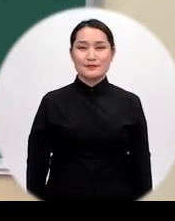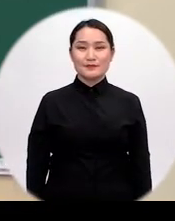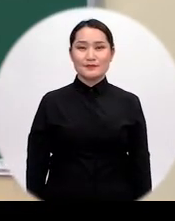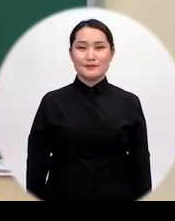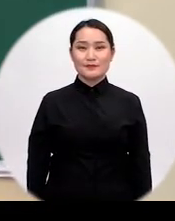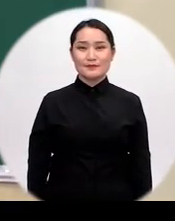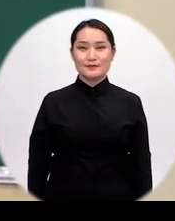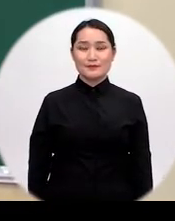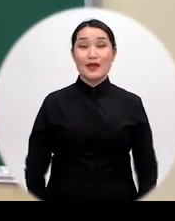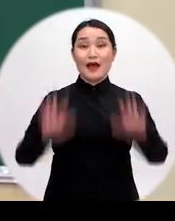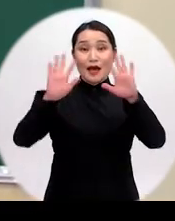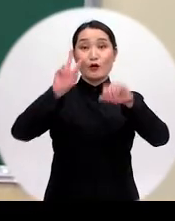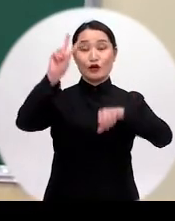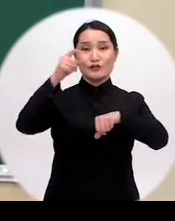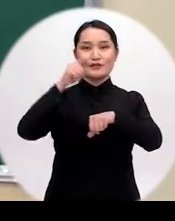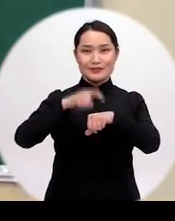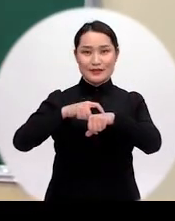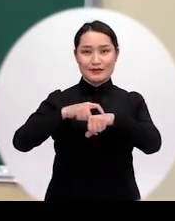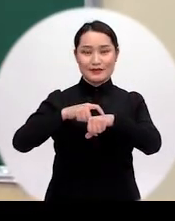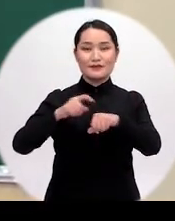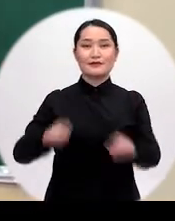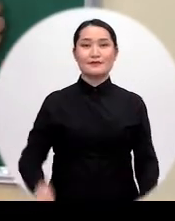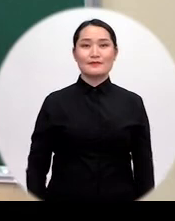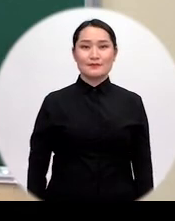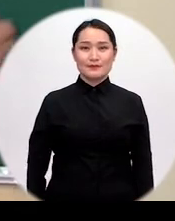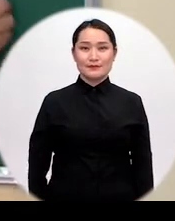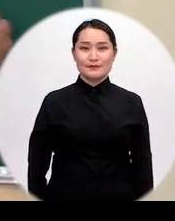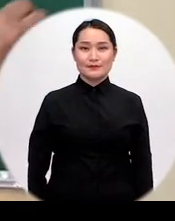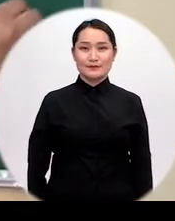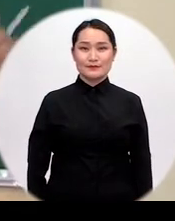Дараагийн цаг 12 цаг.